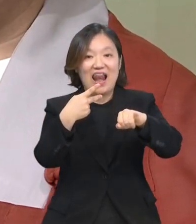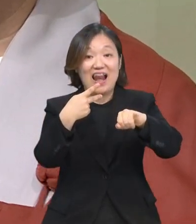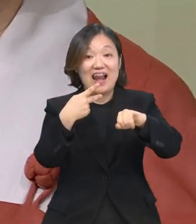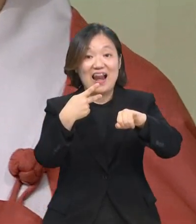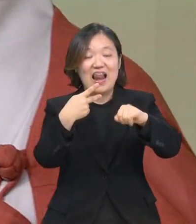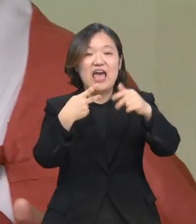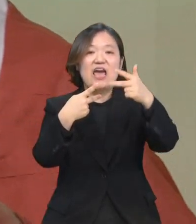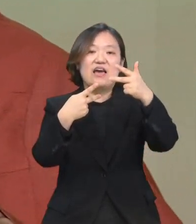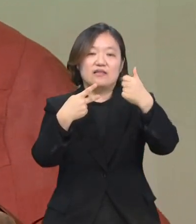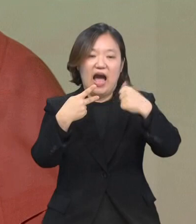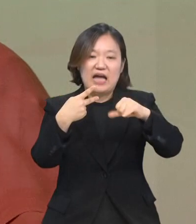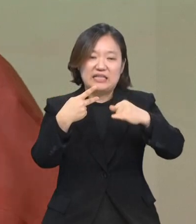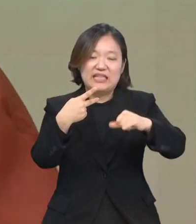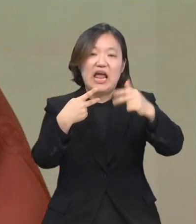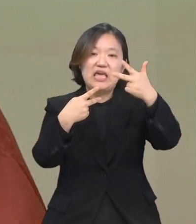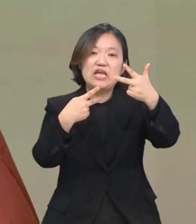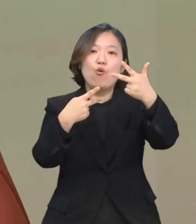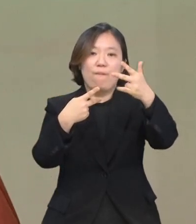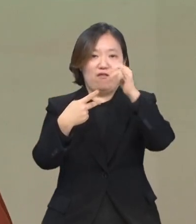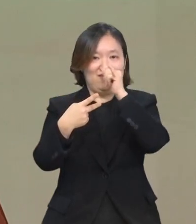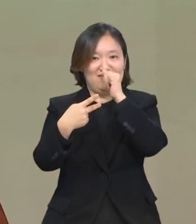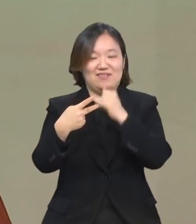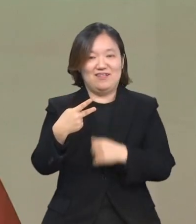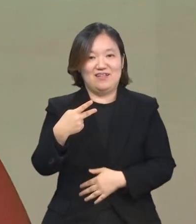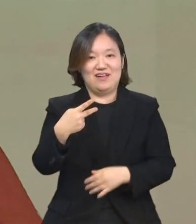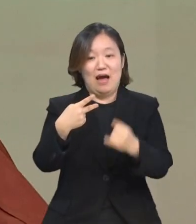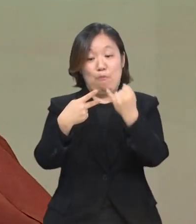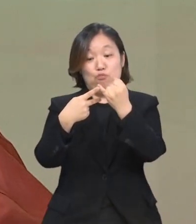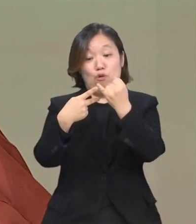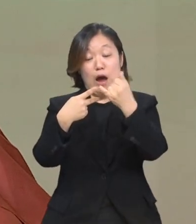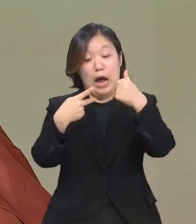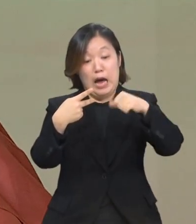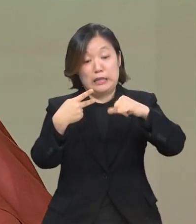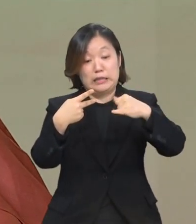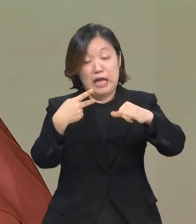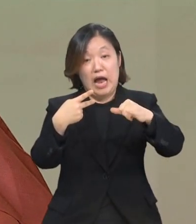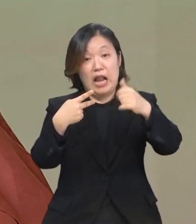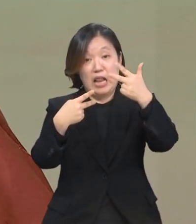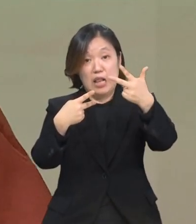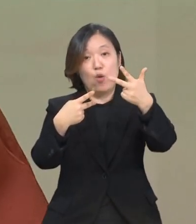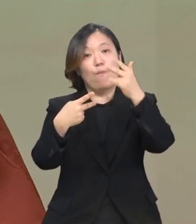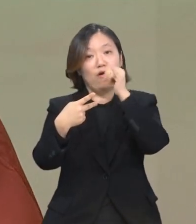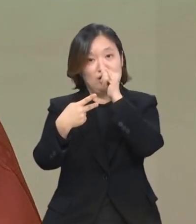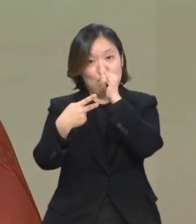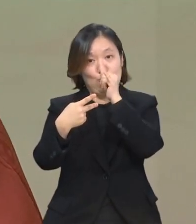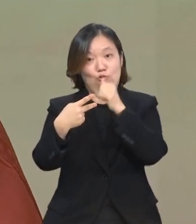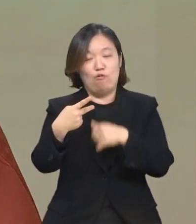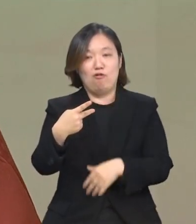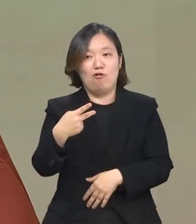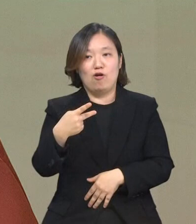나오셨다 금슬이 좋으셨나 봐요 7남매가 있었고 또